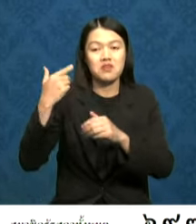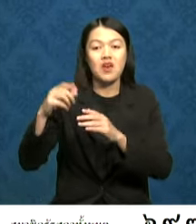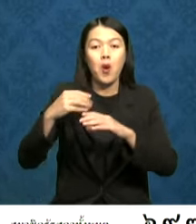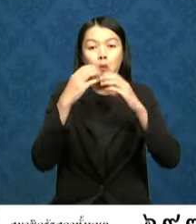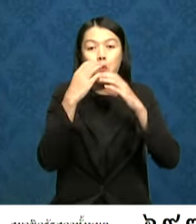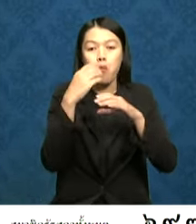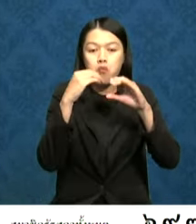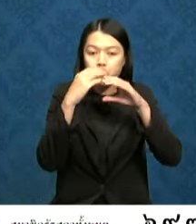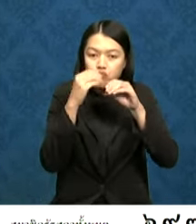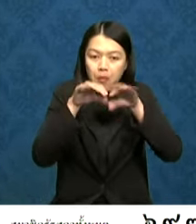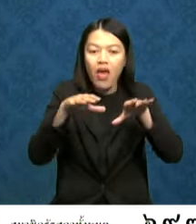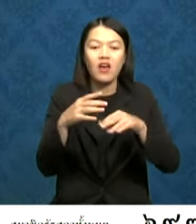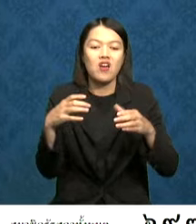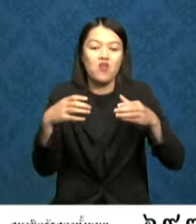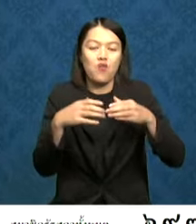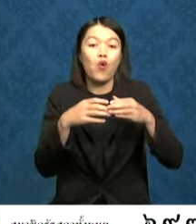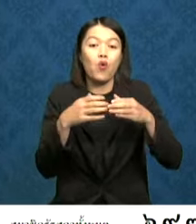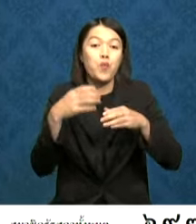เชียลมีเดียของพรรคเองนะคะ